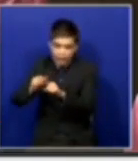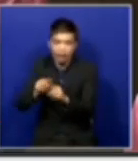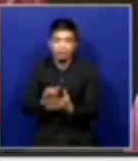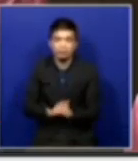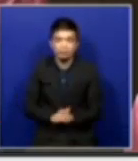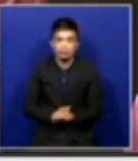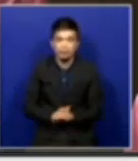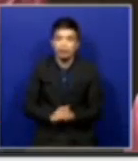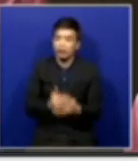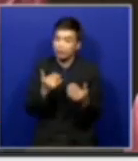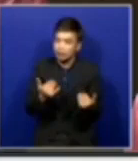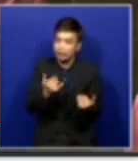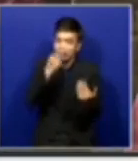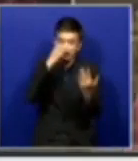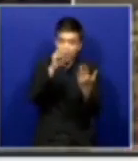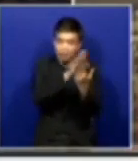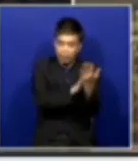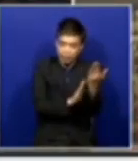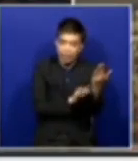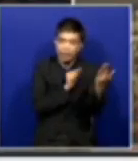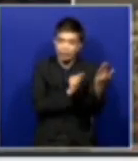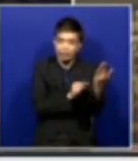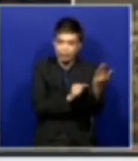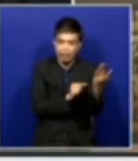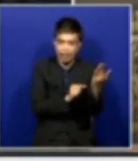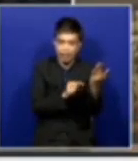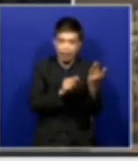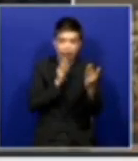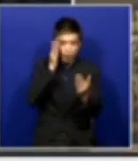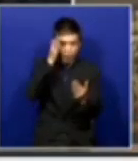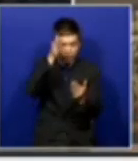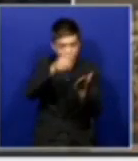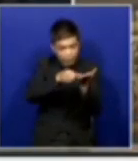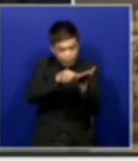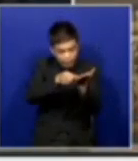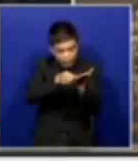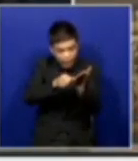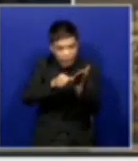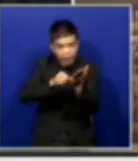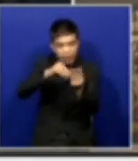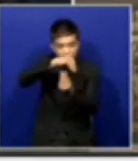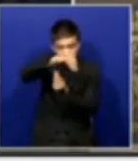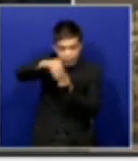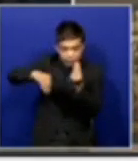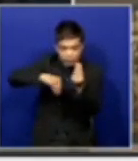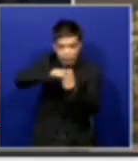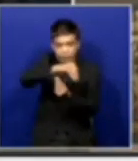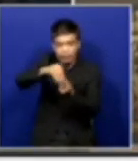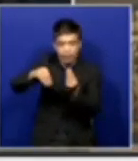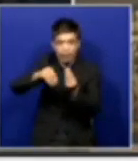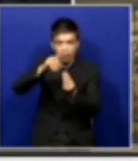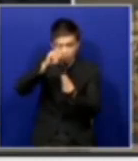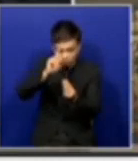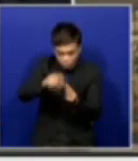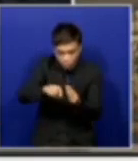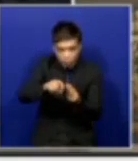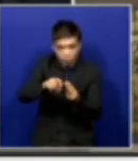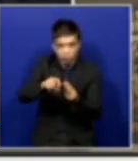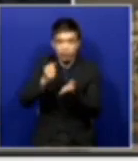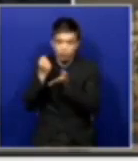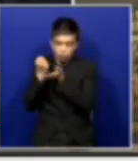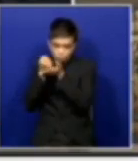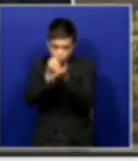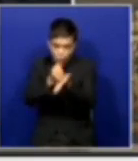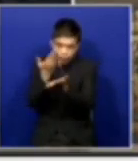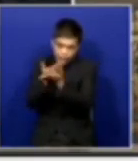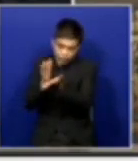ครับจะไปสู่การแก้ปัญหาเรื่องเศรษฐกิจที่ย่ำแย่ตัวนี้นะครับก็ต้องอาศัยการใช้เงิน